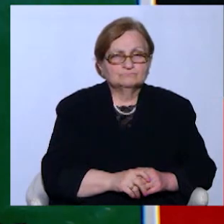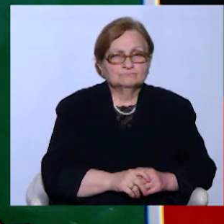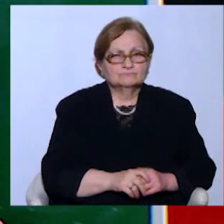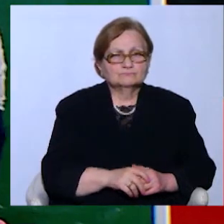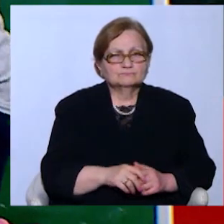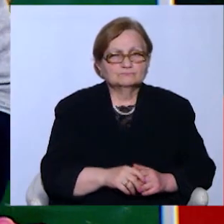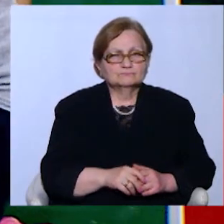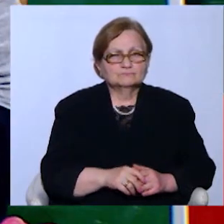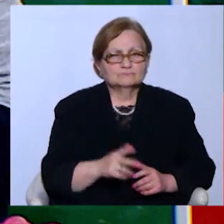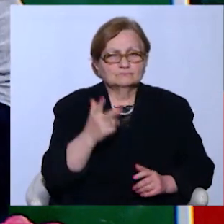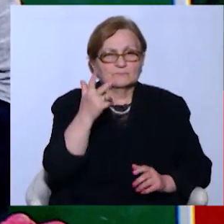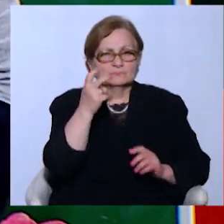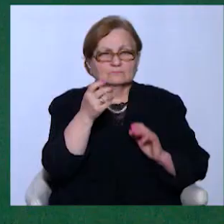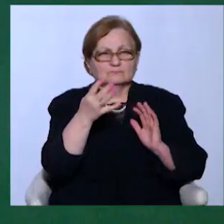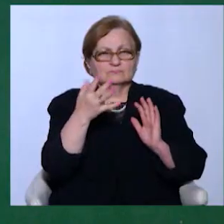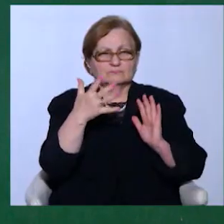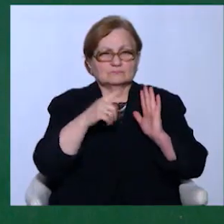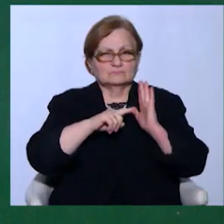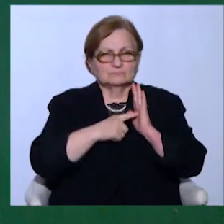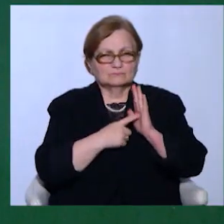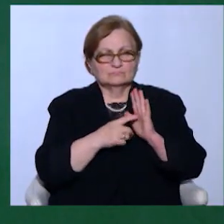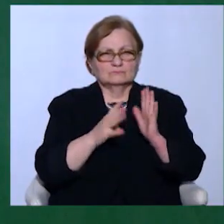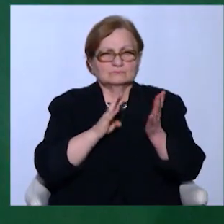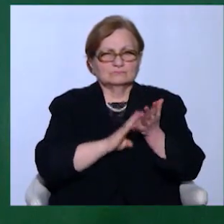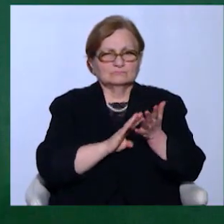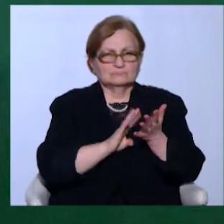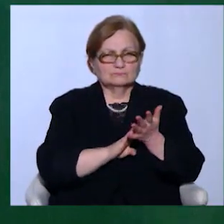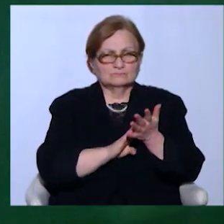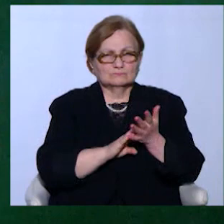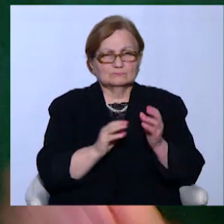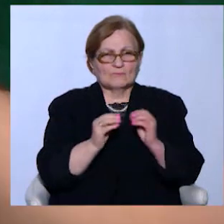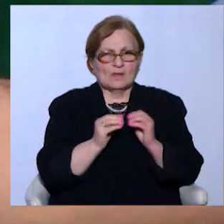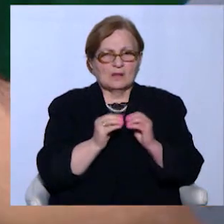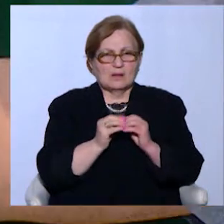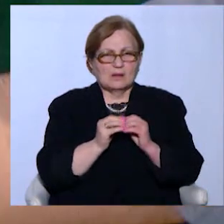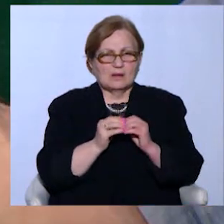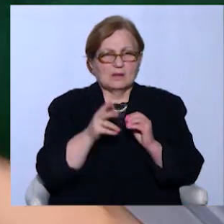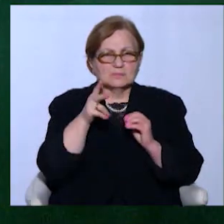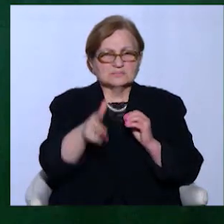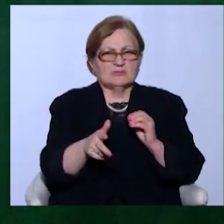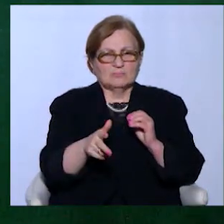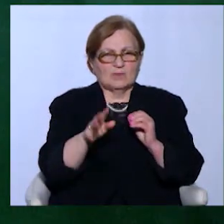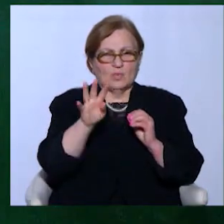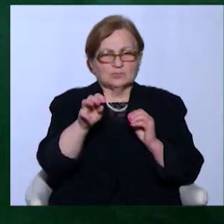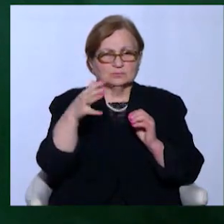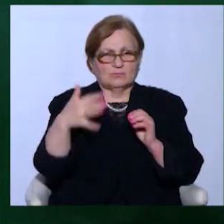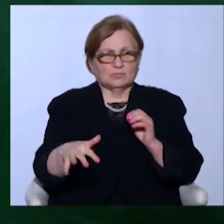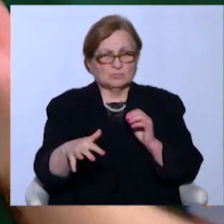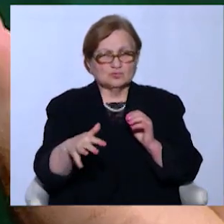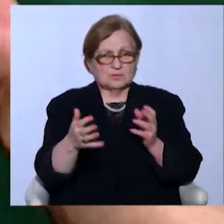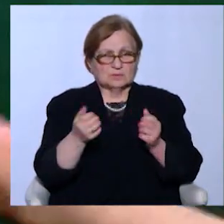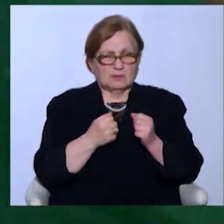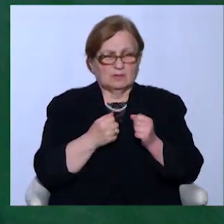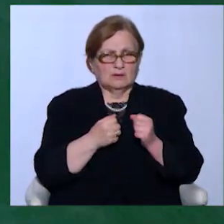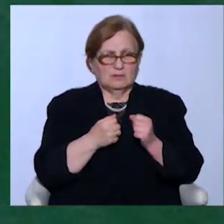შემდეგზე. 345 გამრავლებული 9-ზე. 10-ზე რომ გავამრავლო 3450-ს მივიღებთ, ხომ?